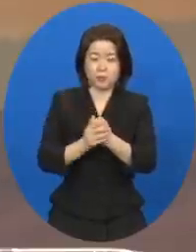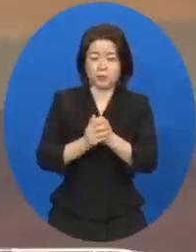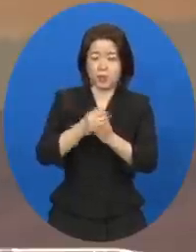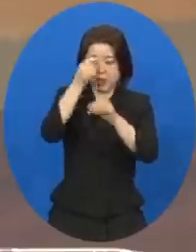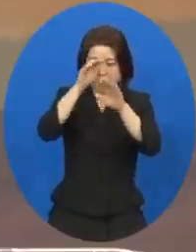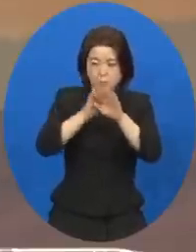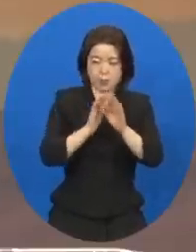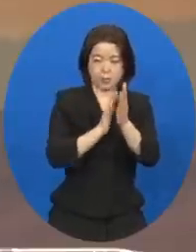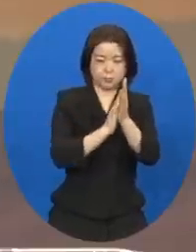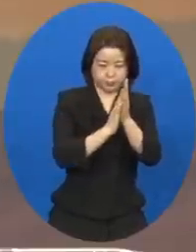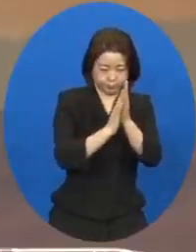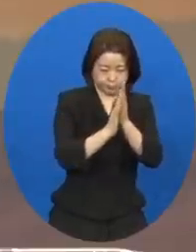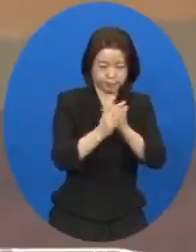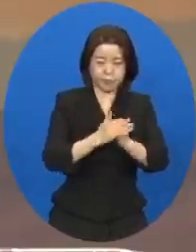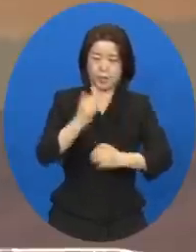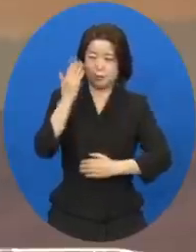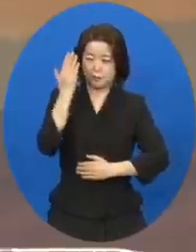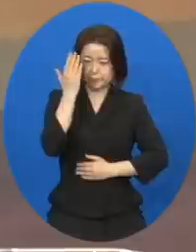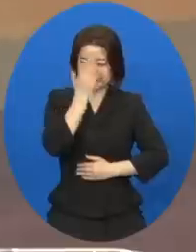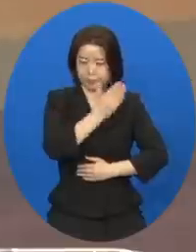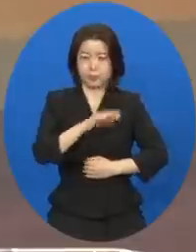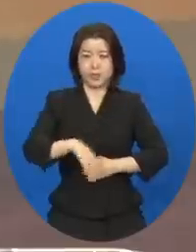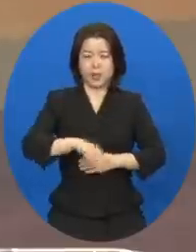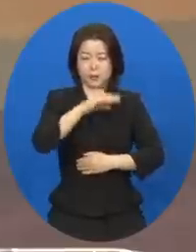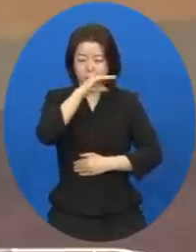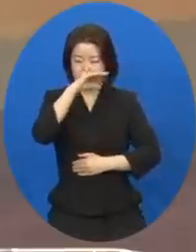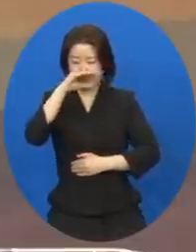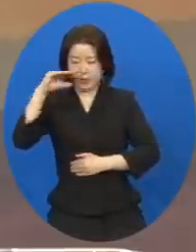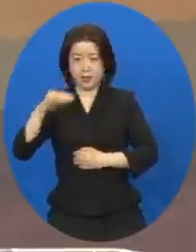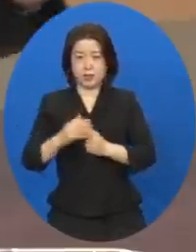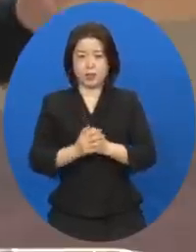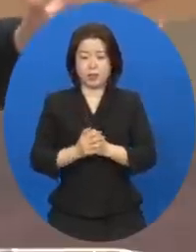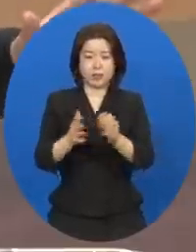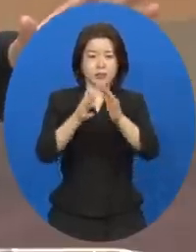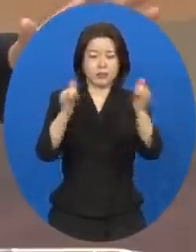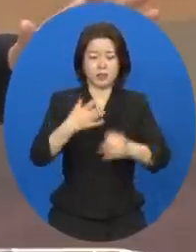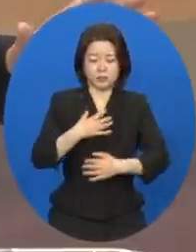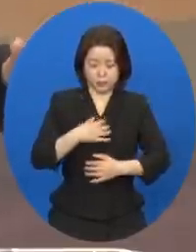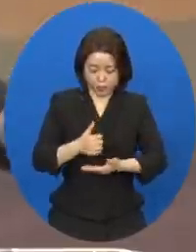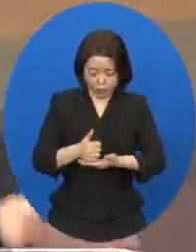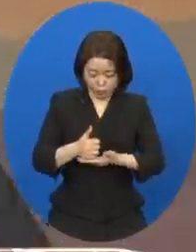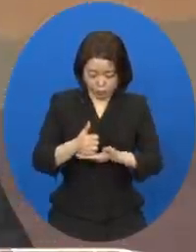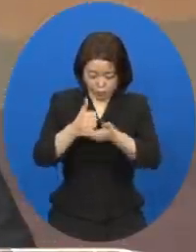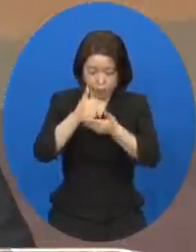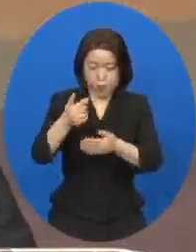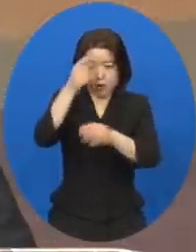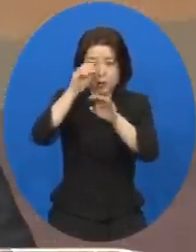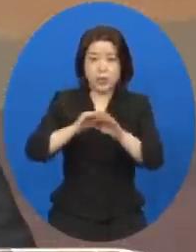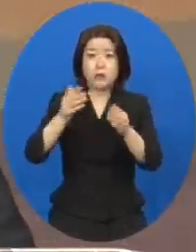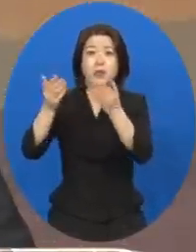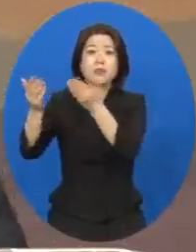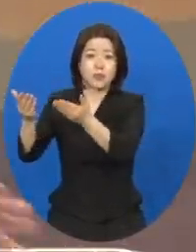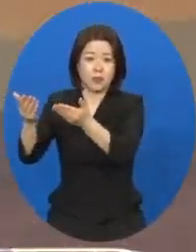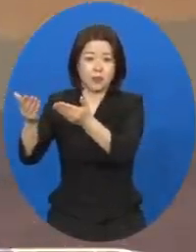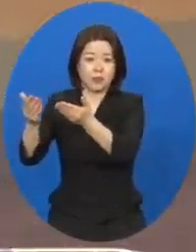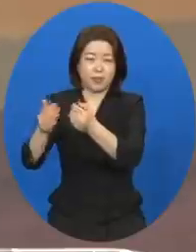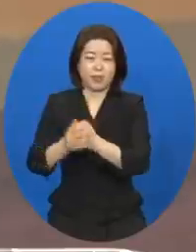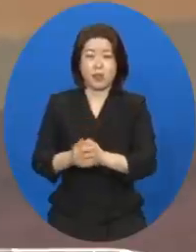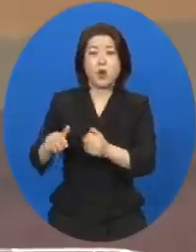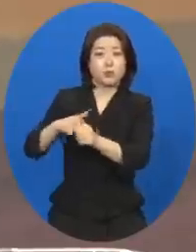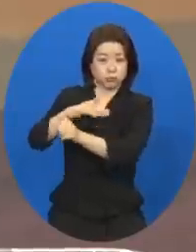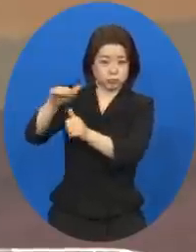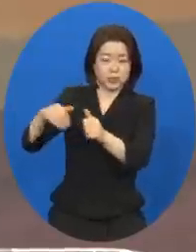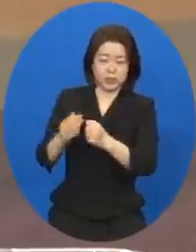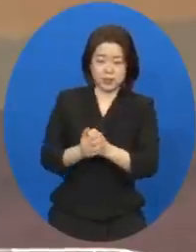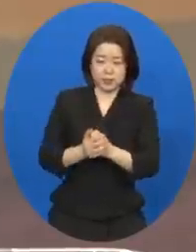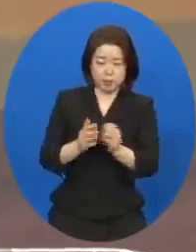있고 깔끔하죠. 사람들은 아주 경건하게 예배를 드립니다. 그런데